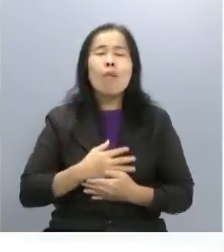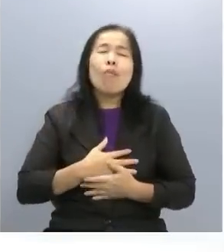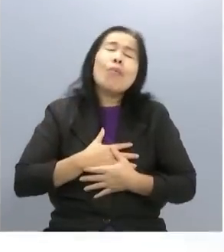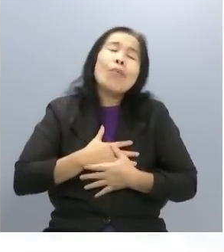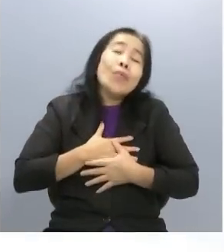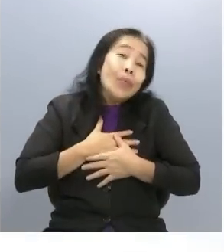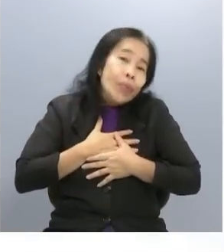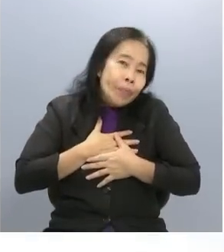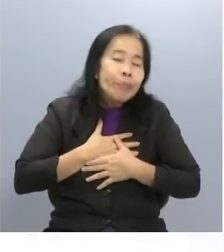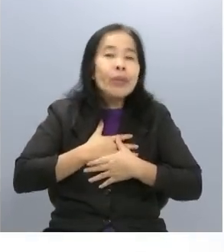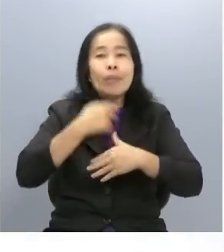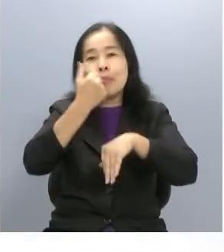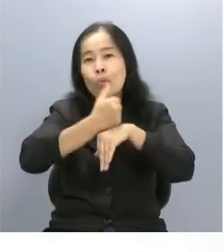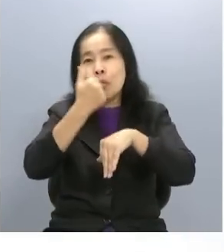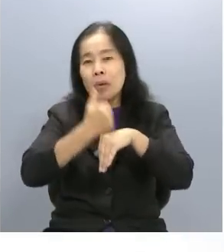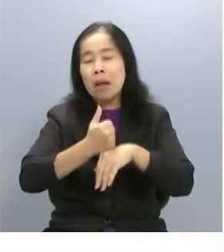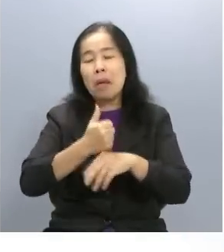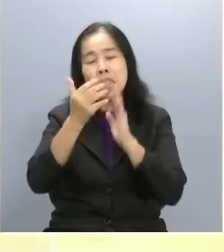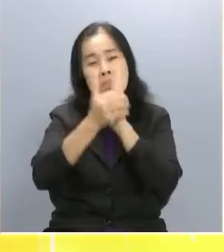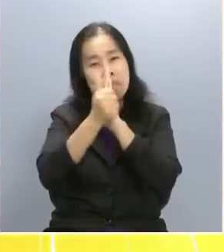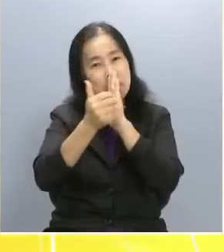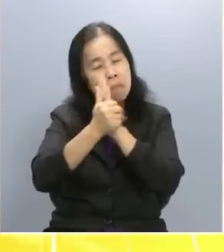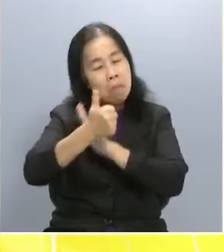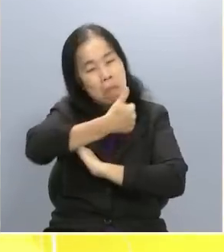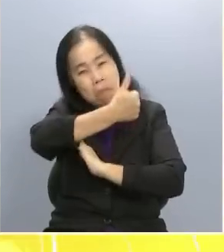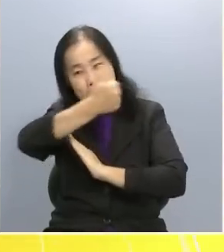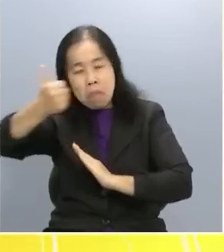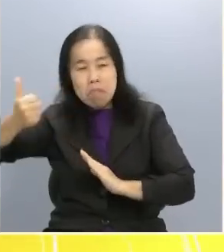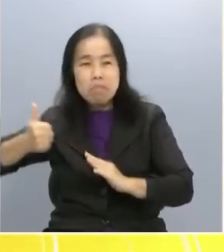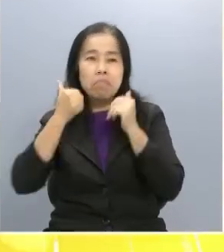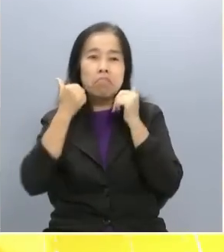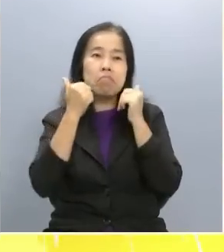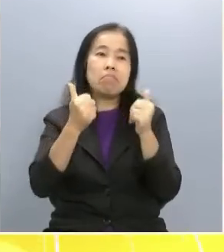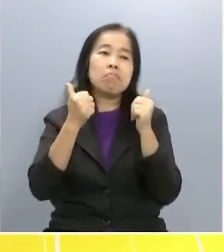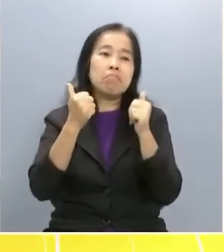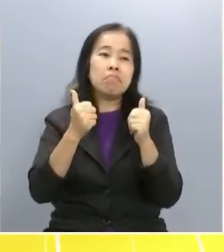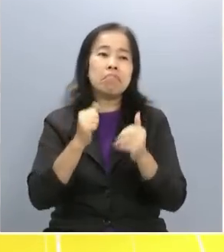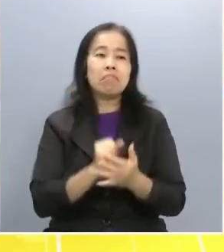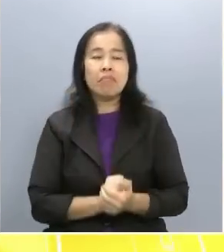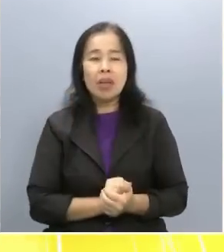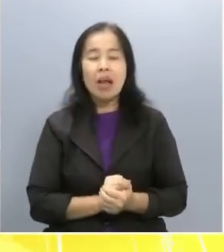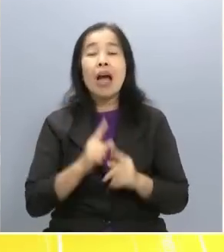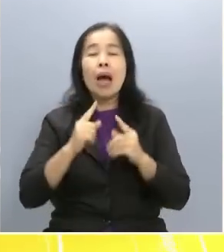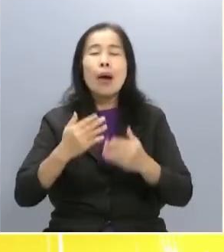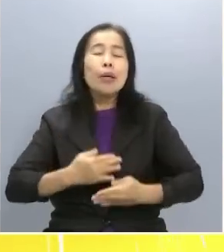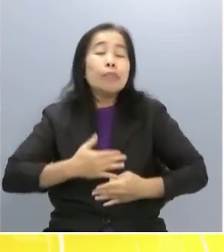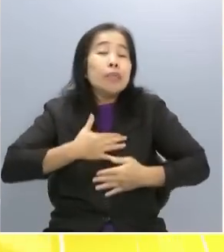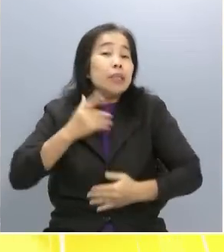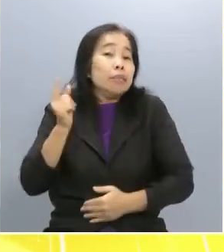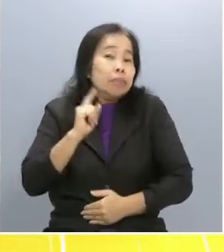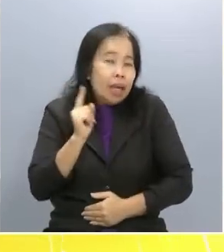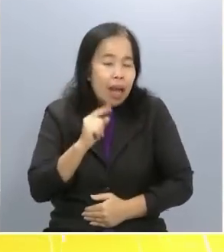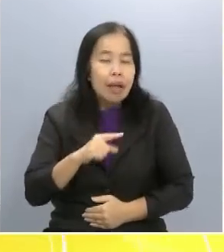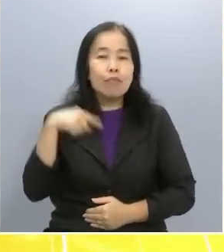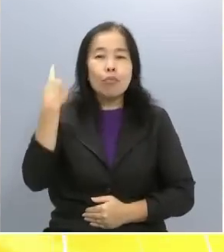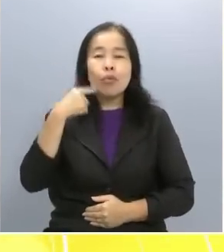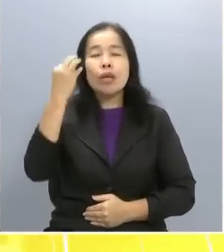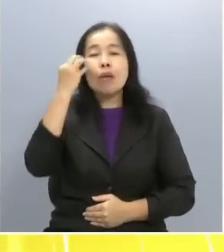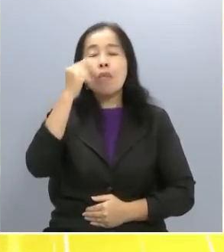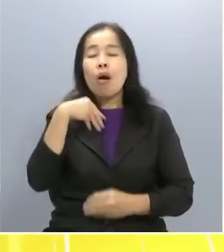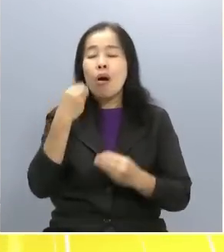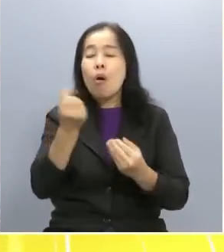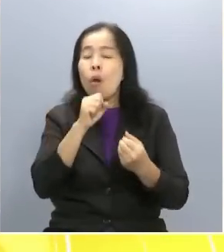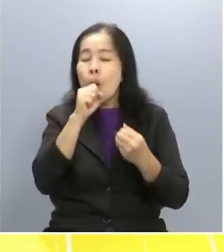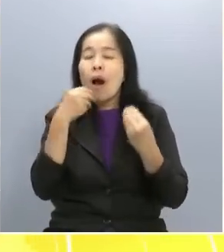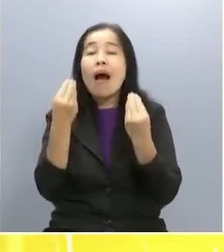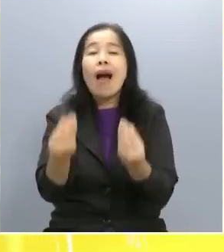ที่ผู้นำของเราเก่งรอบด้านเหมือน ทำไมไม่เอาภาพที่อยู่ในรายการมาอ่านนั่นแหละ แต่ปลื้มที่สุดก็ตรงที่คุณพิธาบอกว่าเพลงนี้ร้องให้น้องพี่พิ